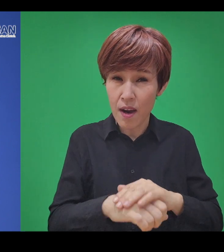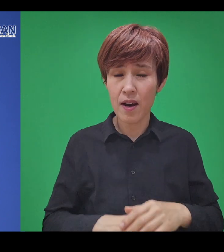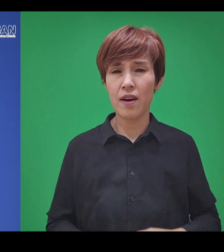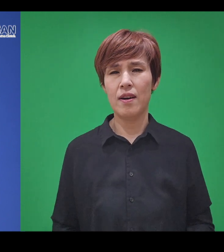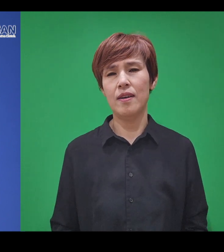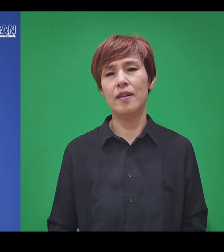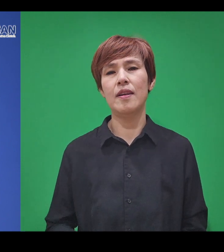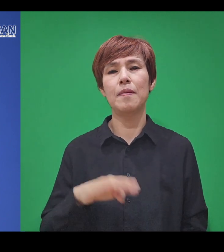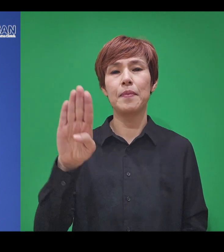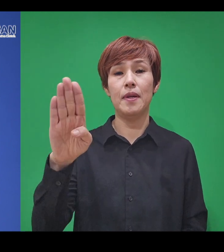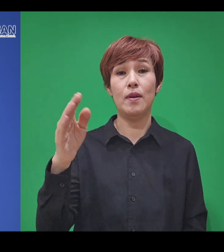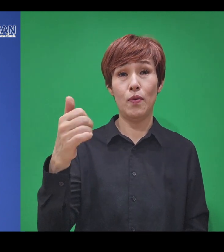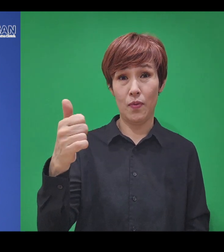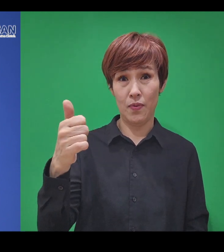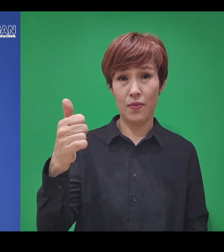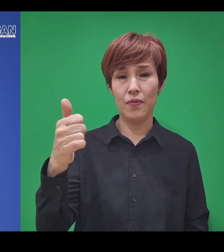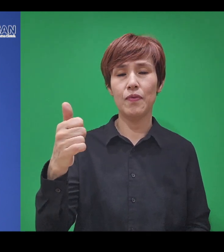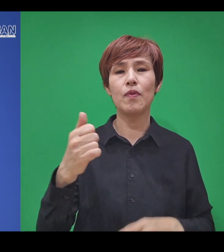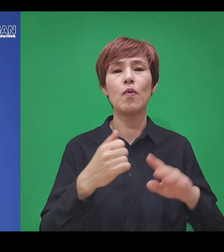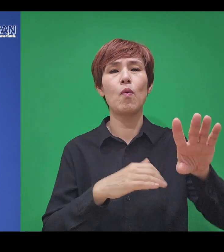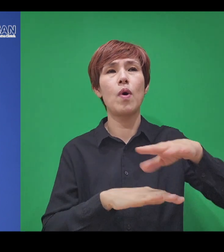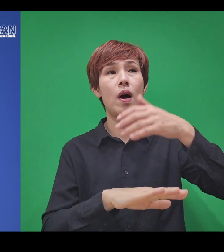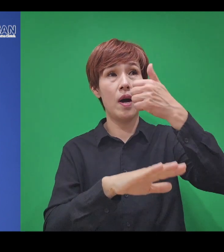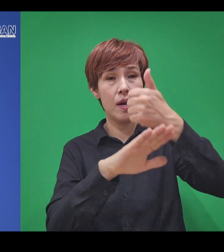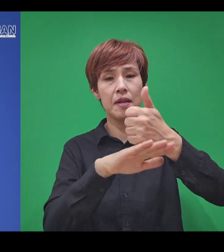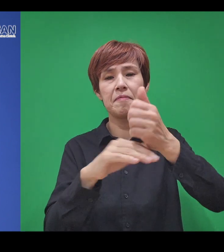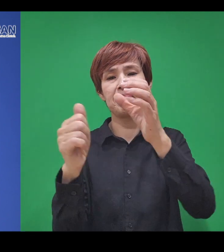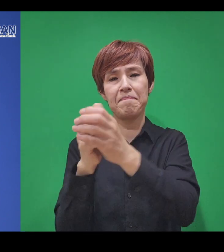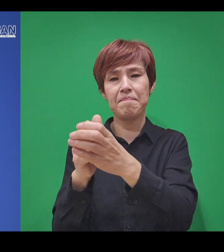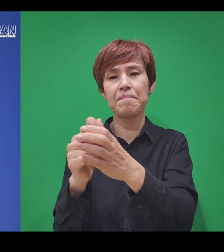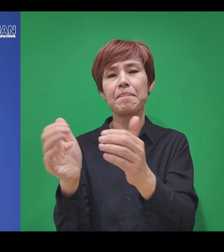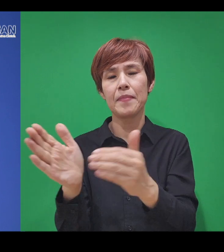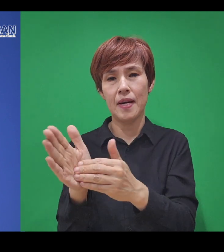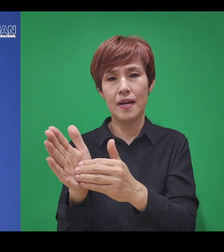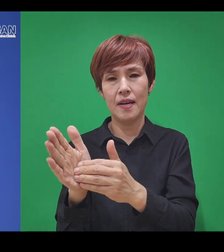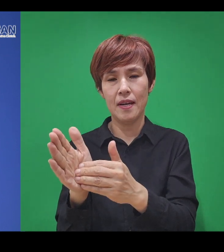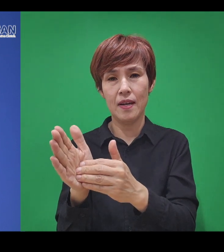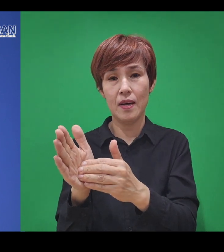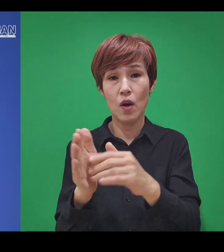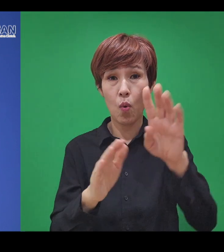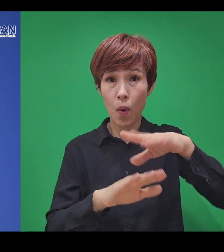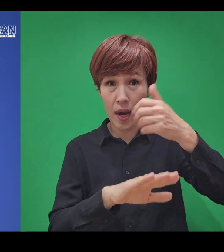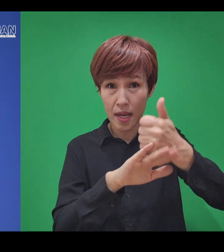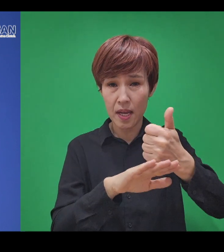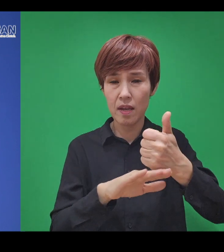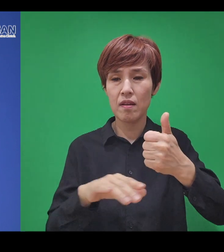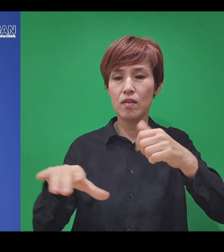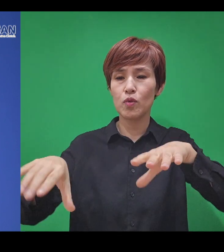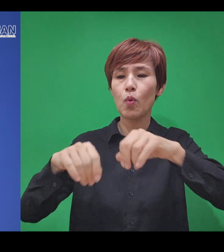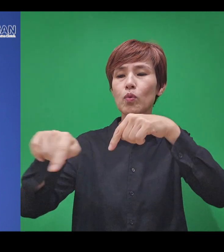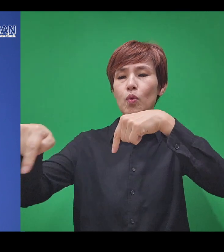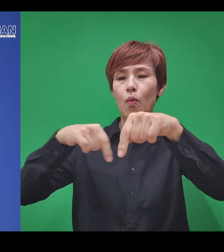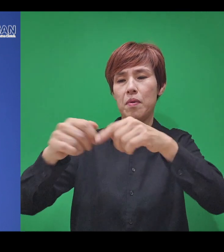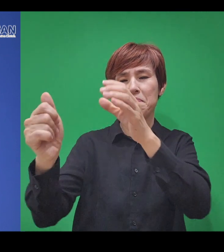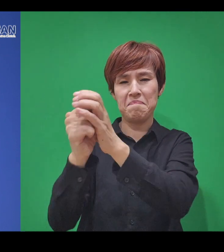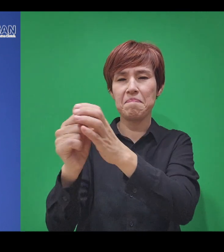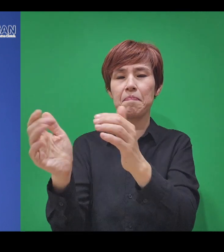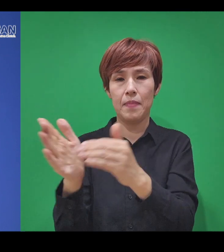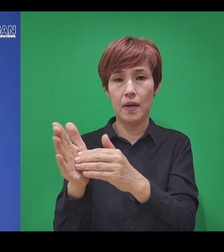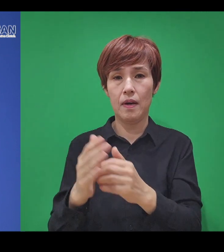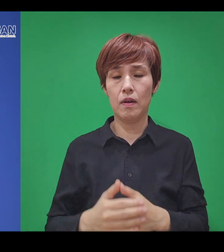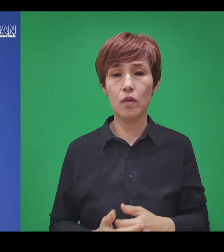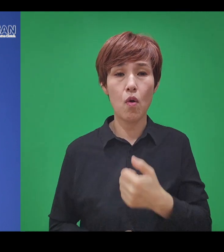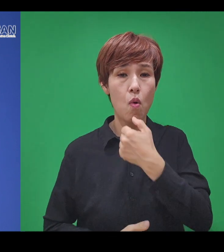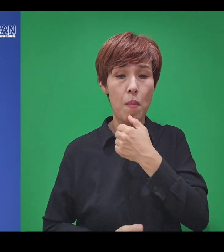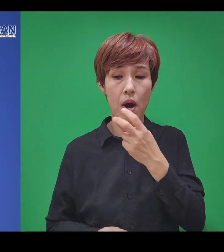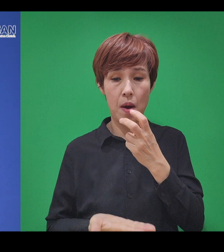빌라도는 황제에 의해 세워졌고 로마 법을 세워야 하는 막중한 책무를 가졌고